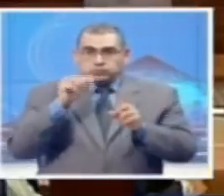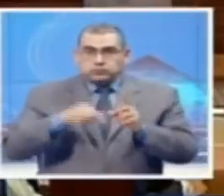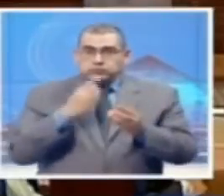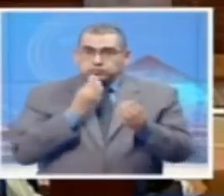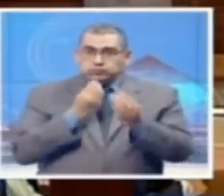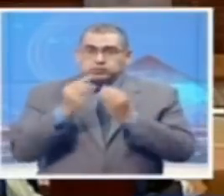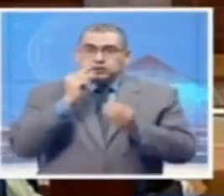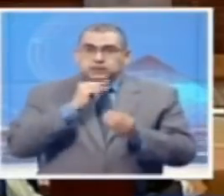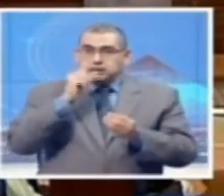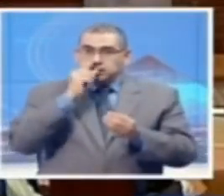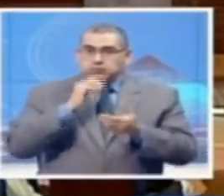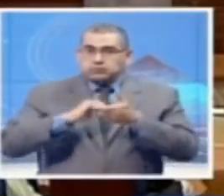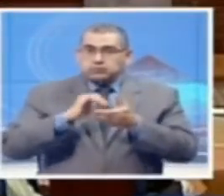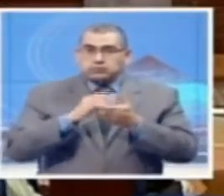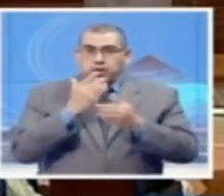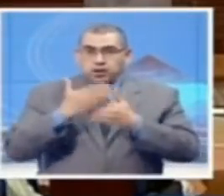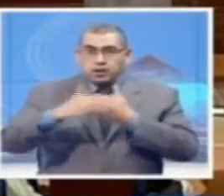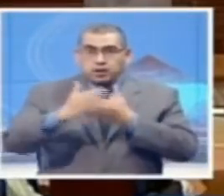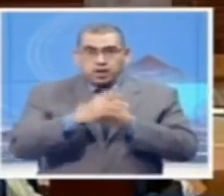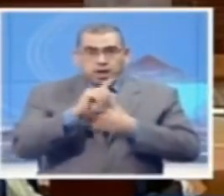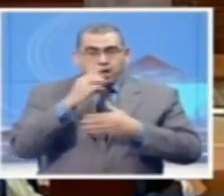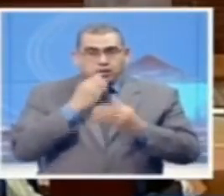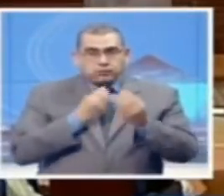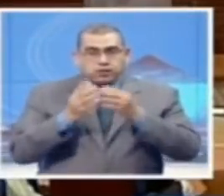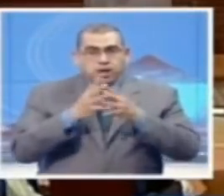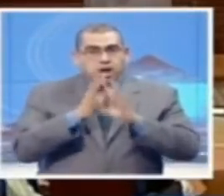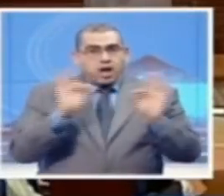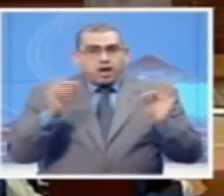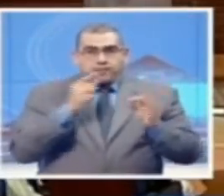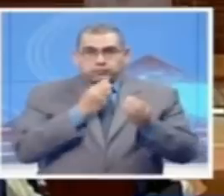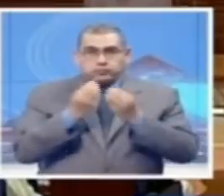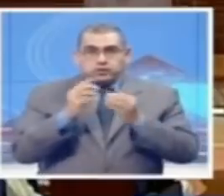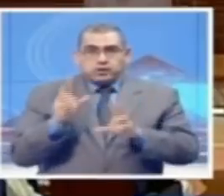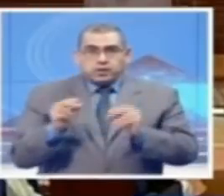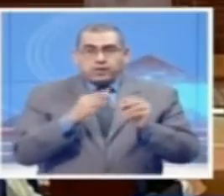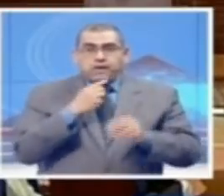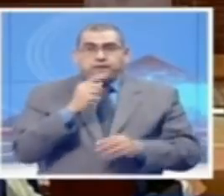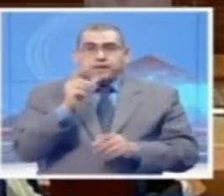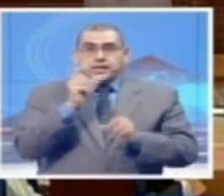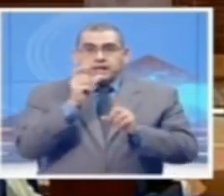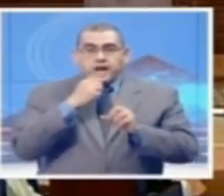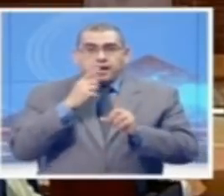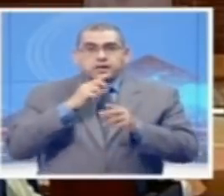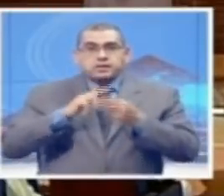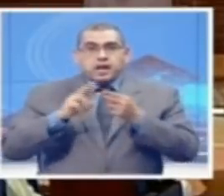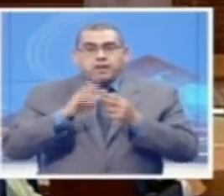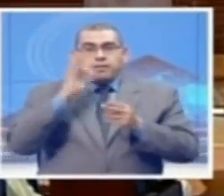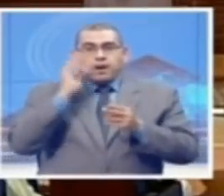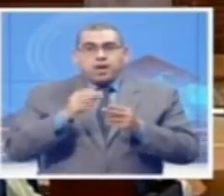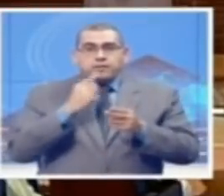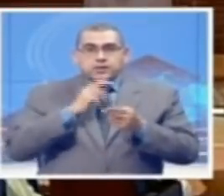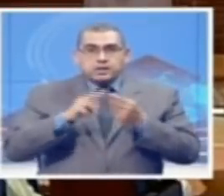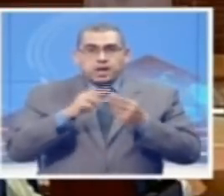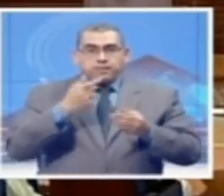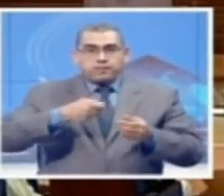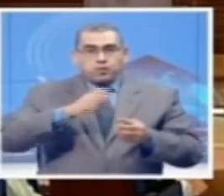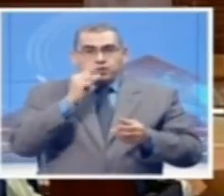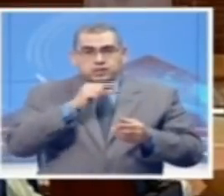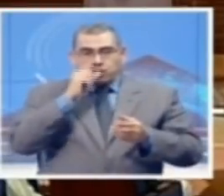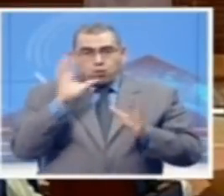الحوار الديني لا يمكن عزله عن أي أشكال أخرى للحوار، فلا سلام في العالم إلا بالسلام بين